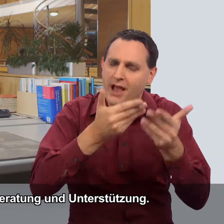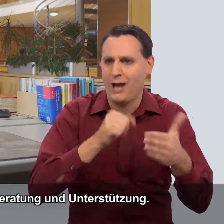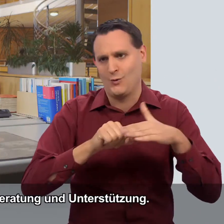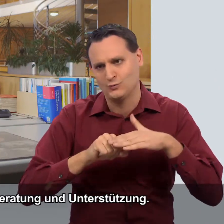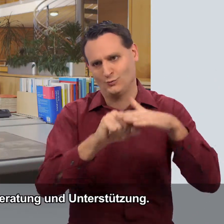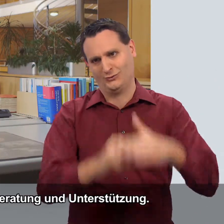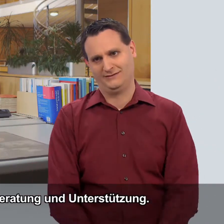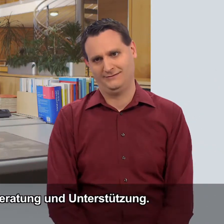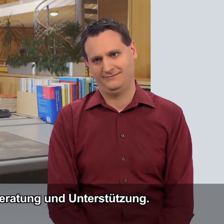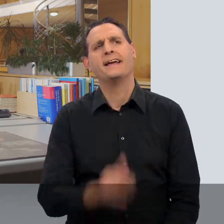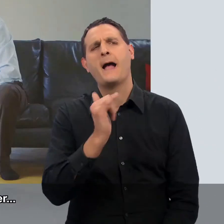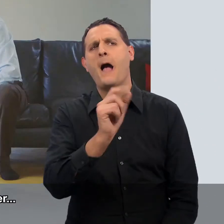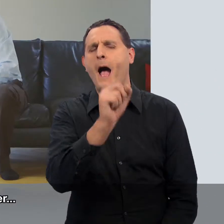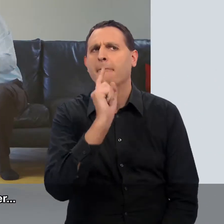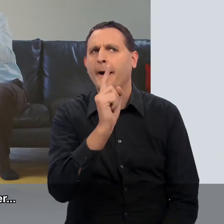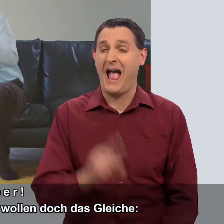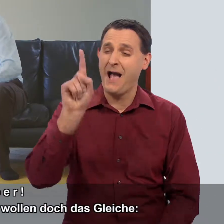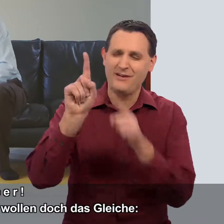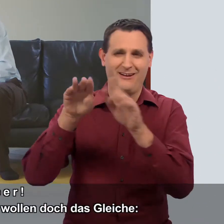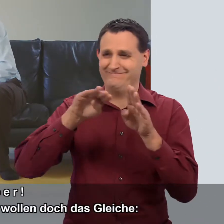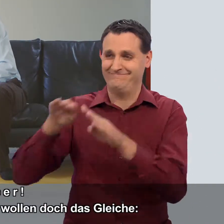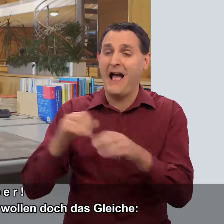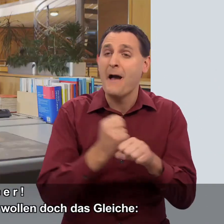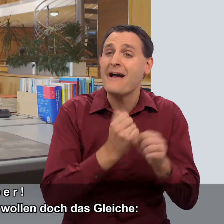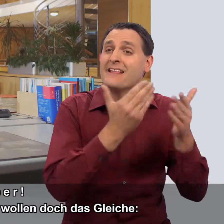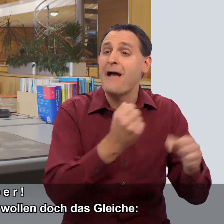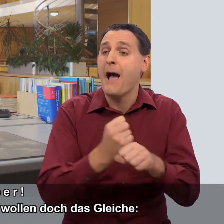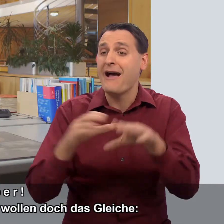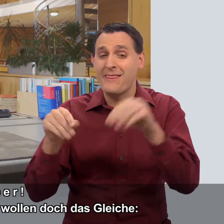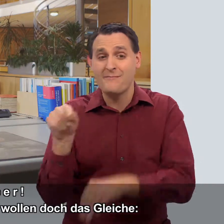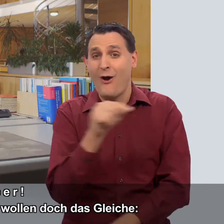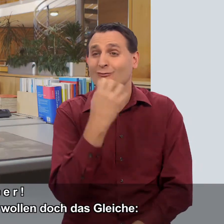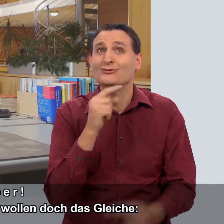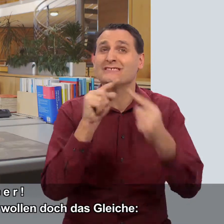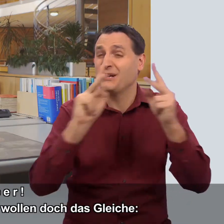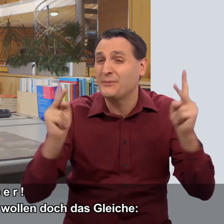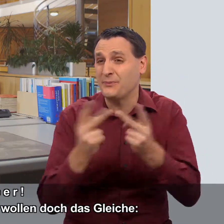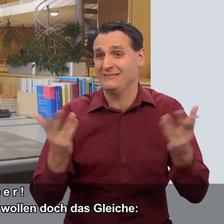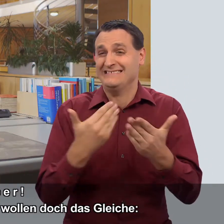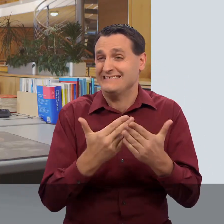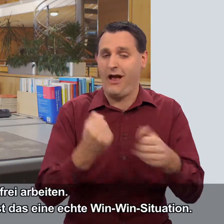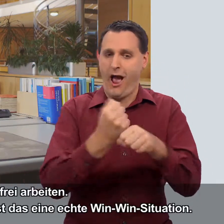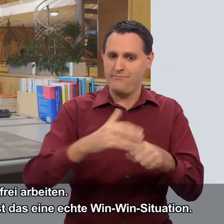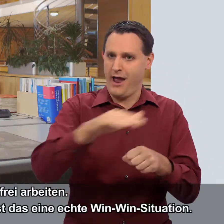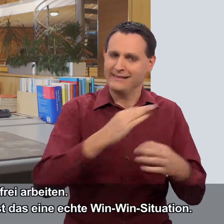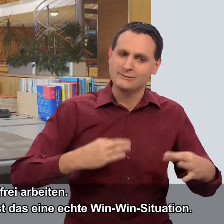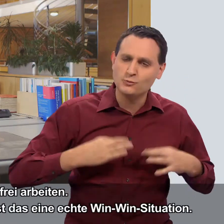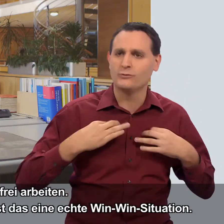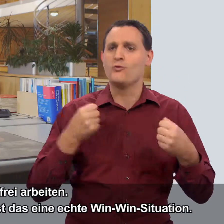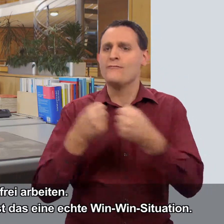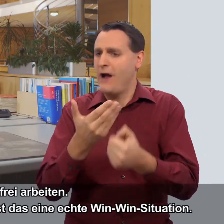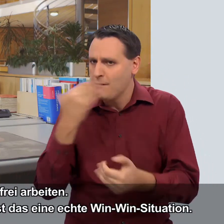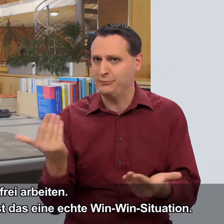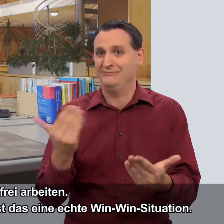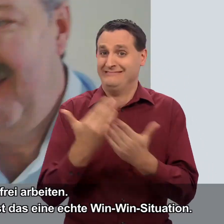um Beratung und Unterstützung. Ja, aber... Nicht aber. Arbeitgeber und Arbeitnehmer wollen doch das Gleiche. Gesund und